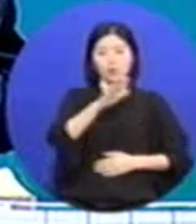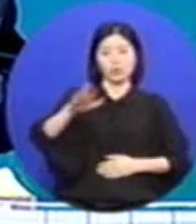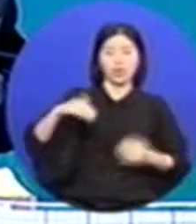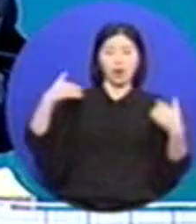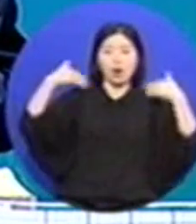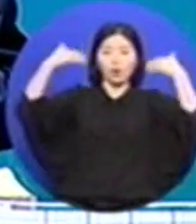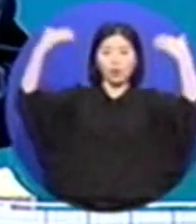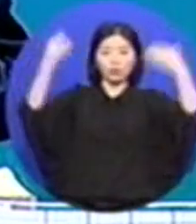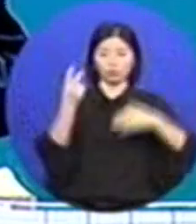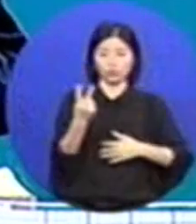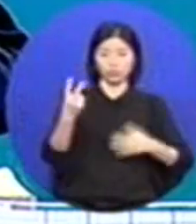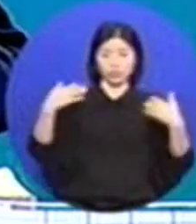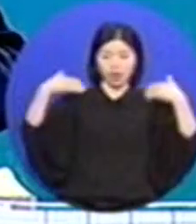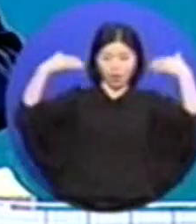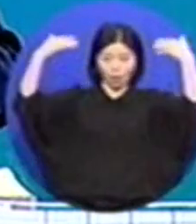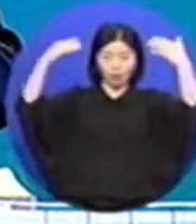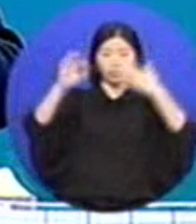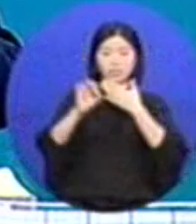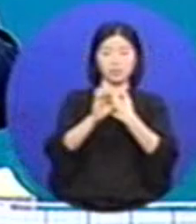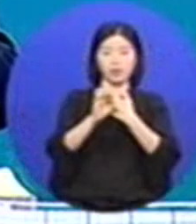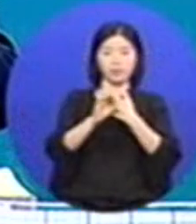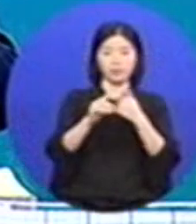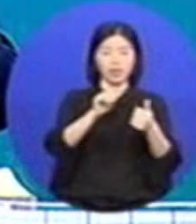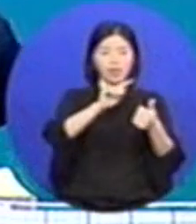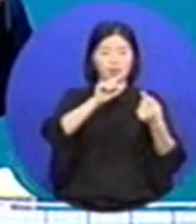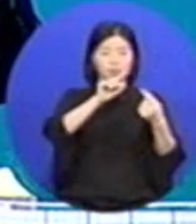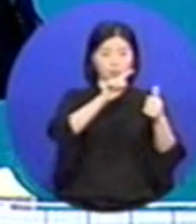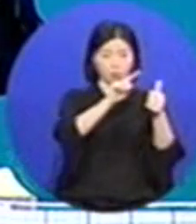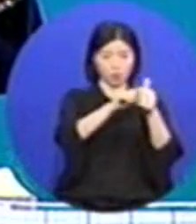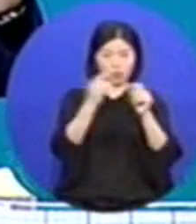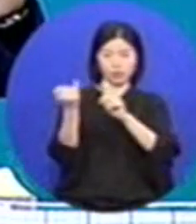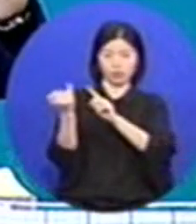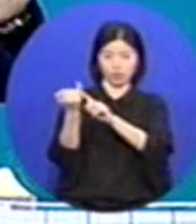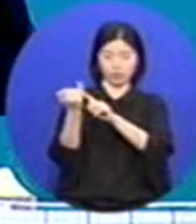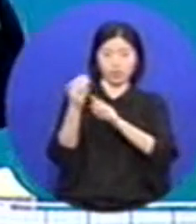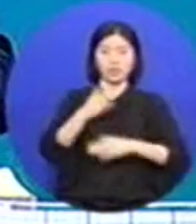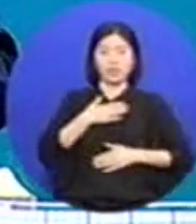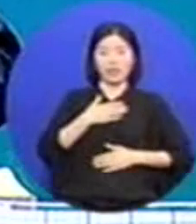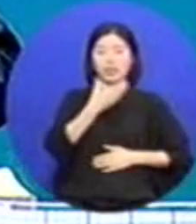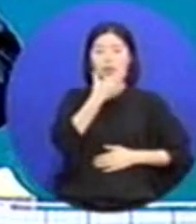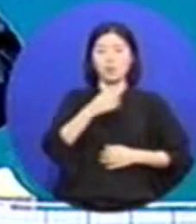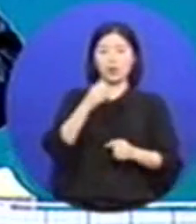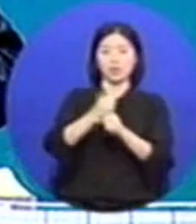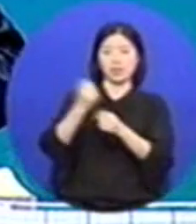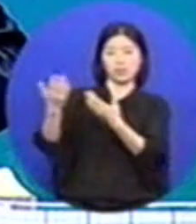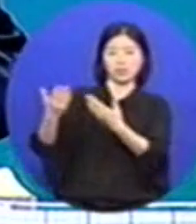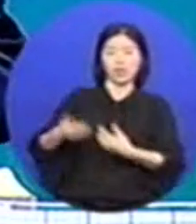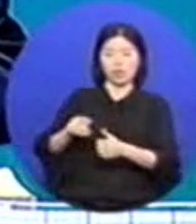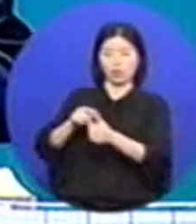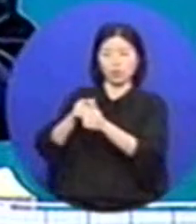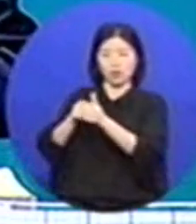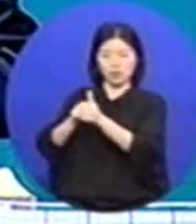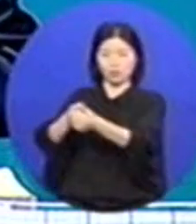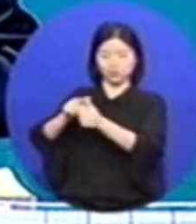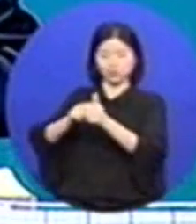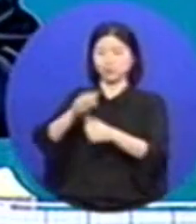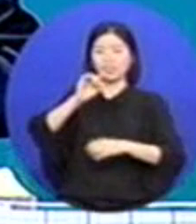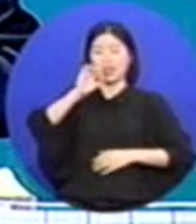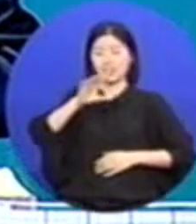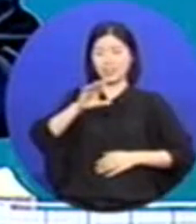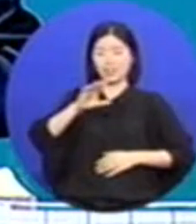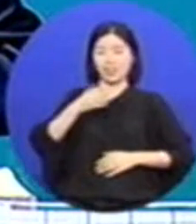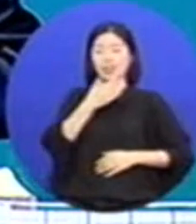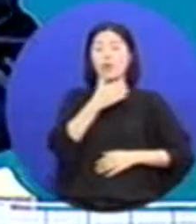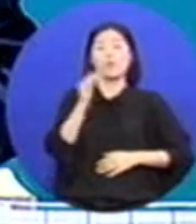있으면 그러면 배우자에게 나를 행복하게 해달라고 요구할 게 없어요 예수님으로 충분하니까